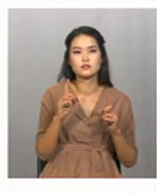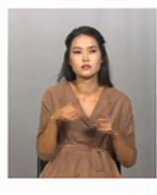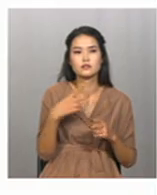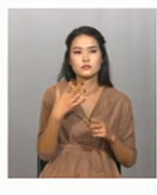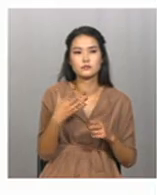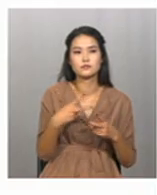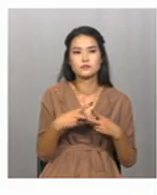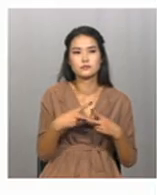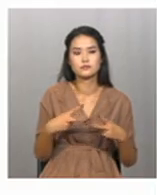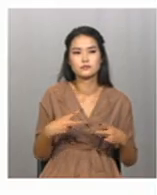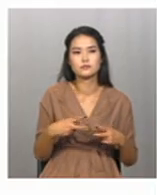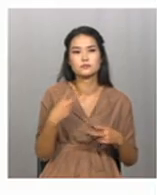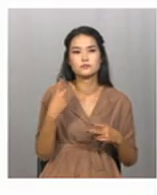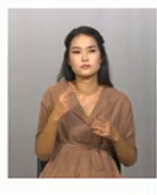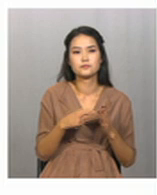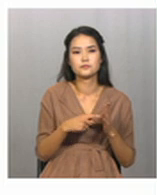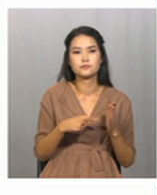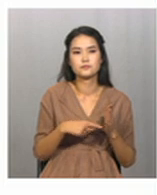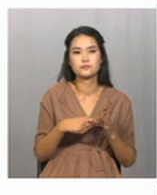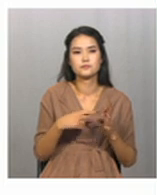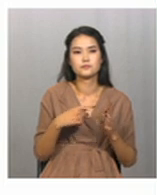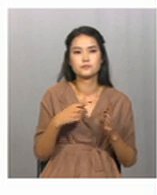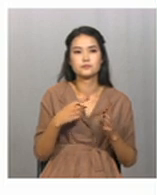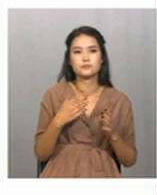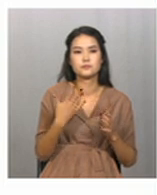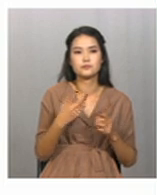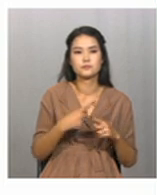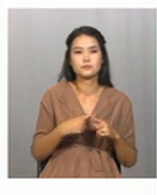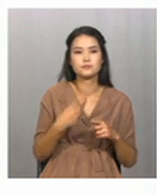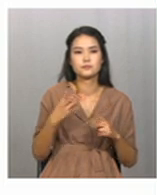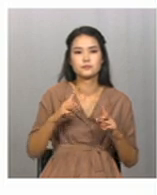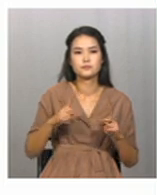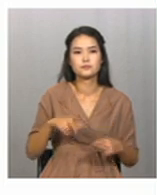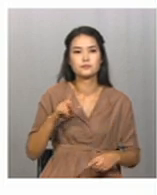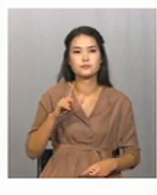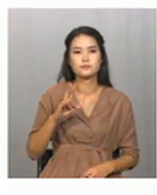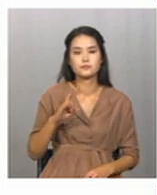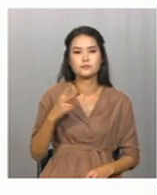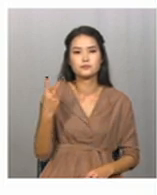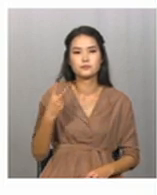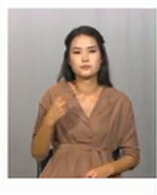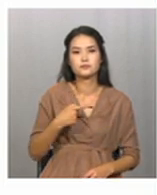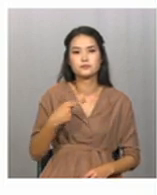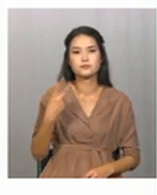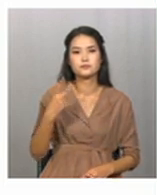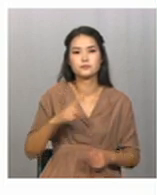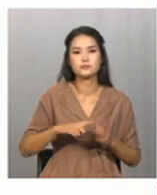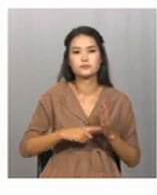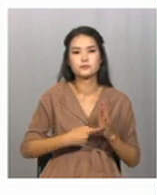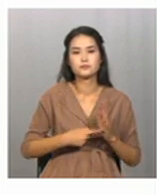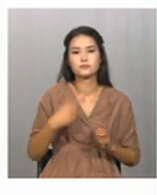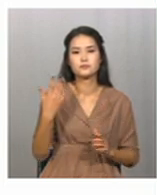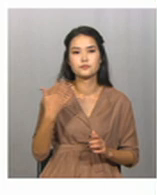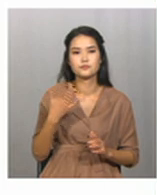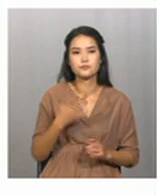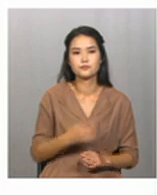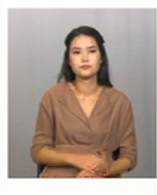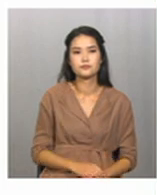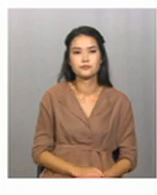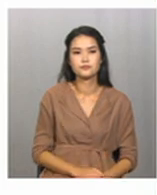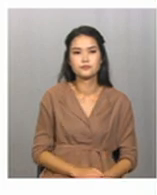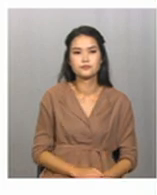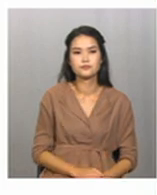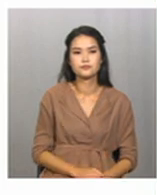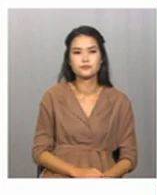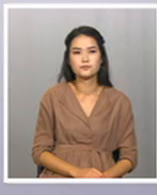туындыдағы x-тің орнына 5-ті қоямыз. 1 бөлінген 5 қосылған 3 көбейтілген 2-нің